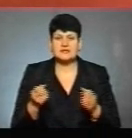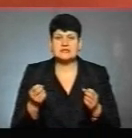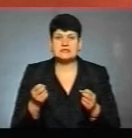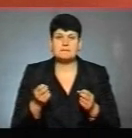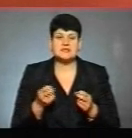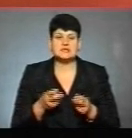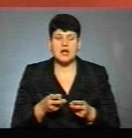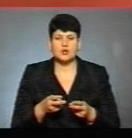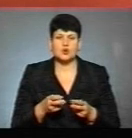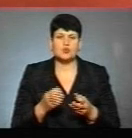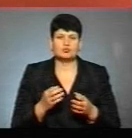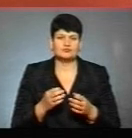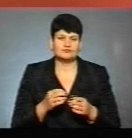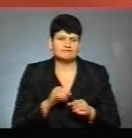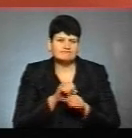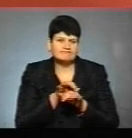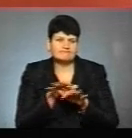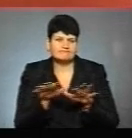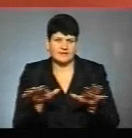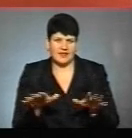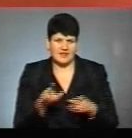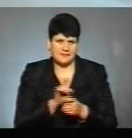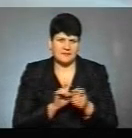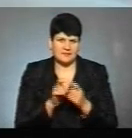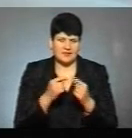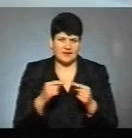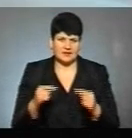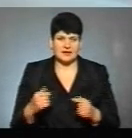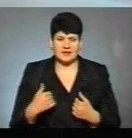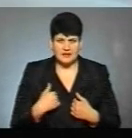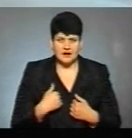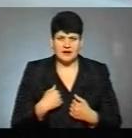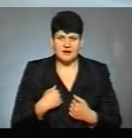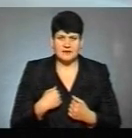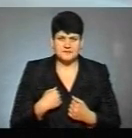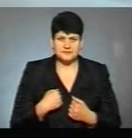і пускали різні такі, бо я сам